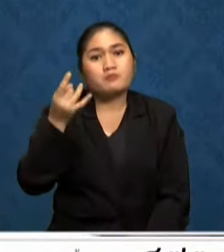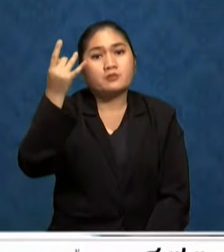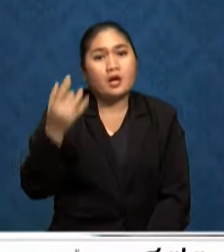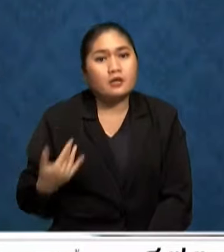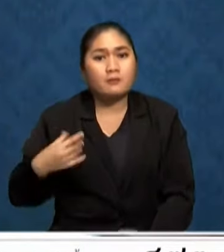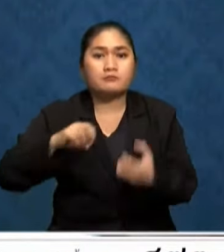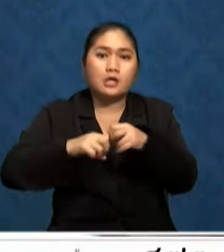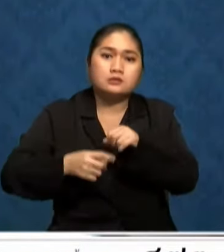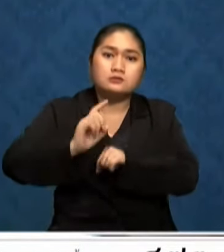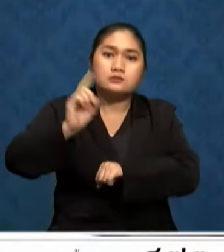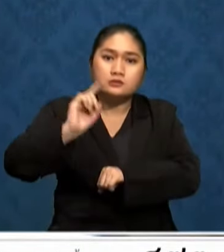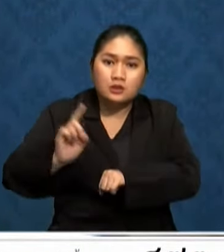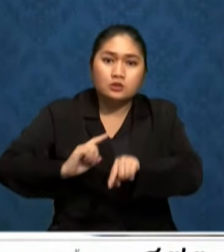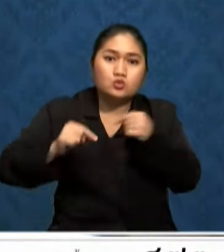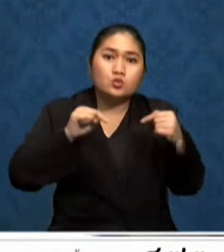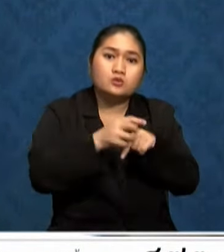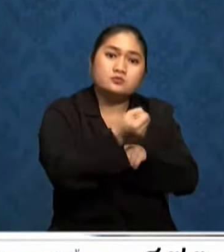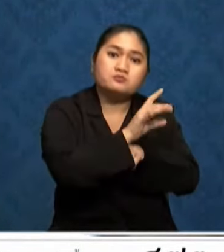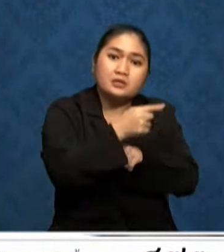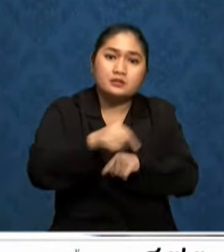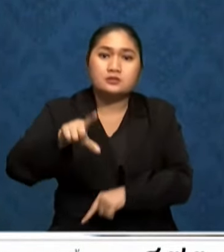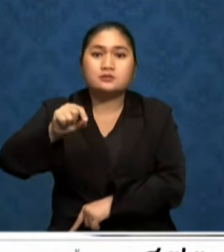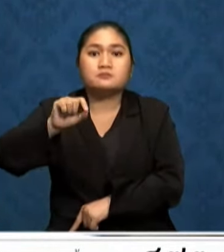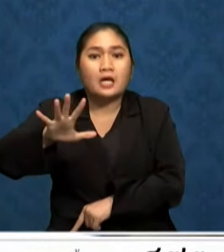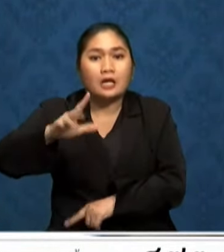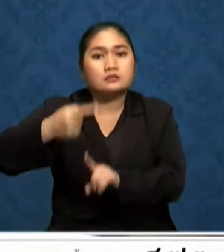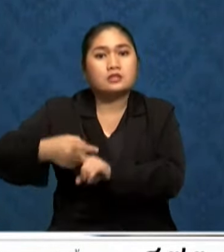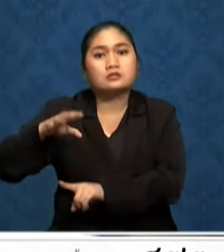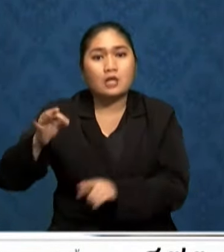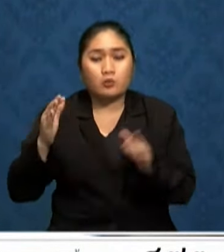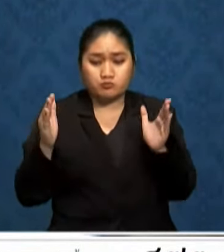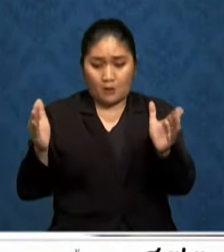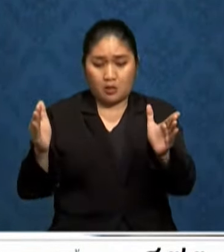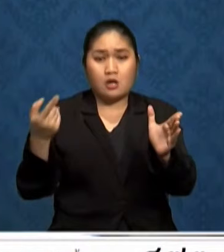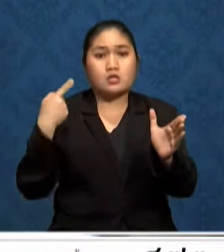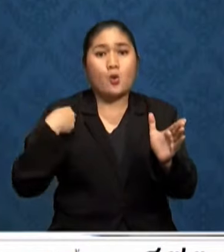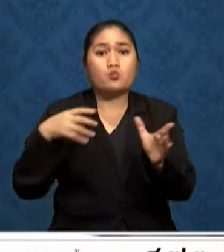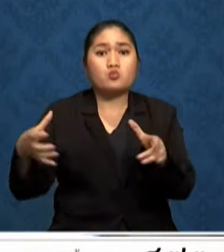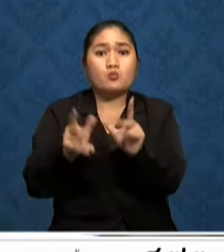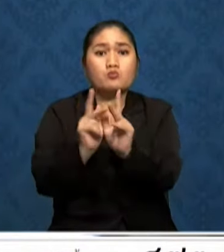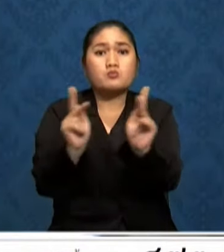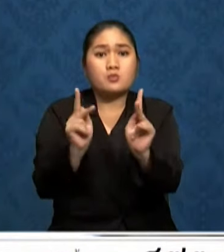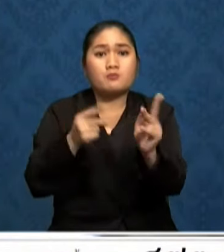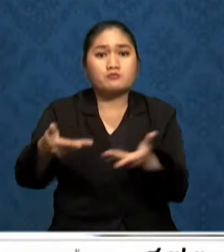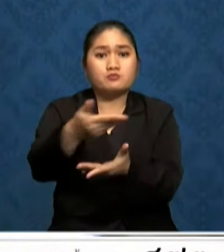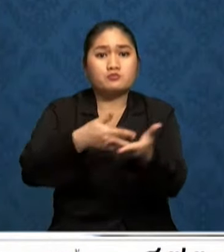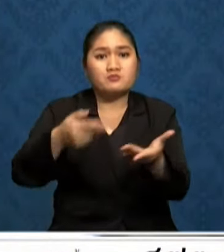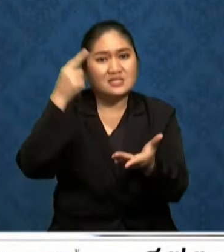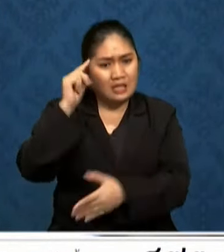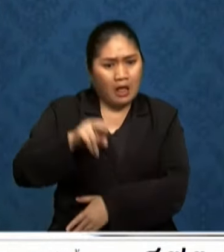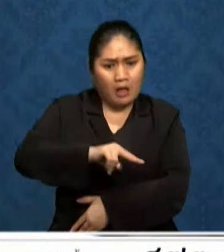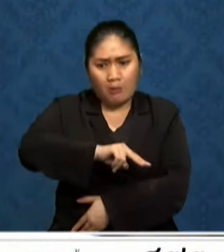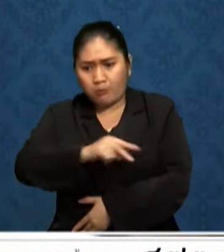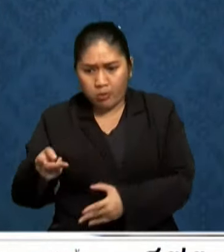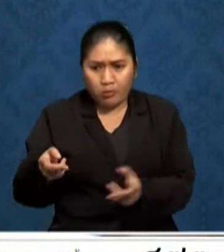ในควเวลา ของวันที่ 18 ถึ 25 กันยายนได้ไปดนบรรดาลให้ คณะกรมธิการวธิธภา นั้ได้กลบรำแบ